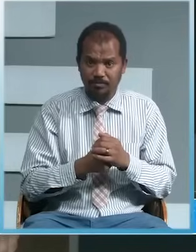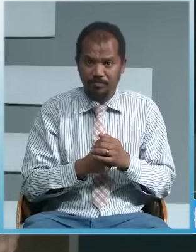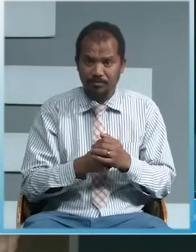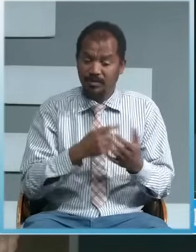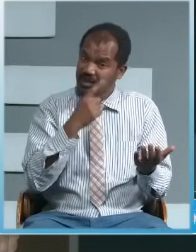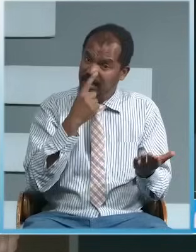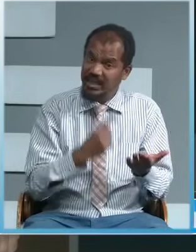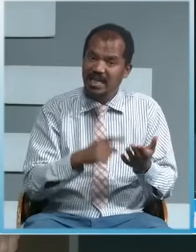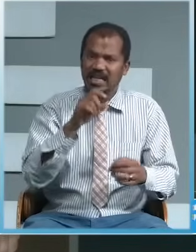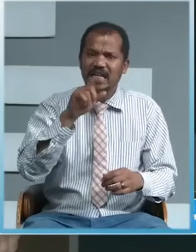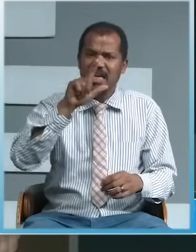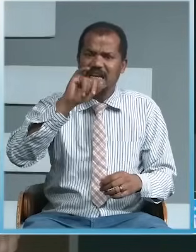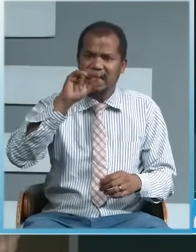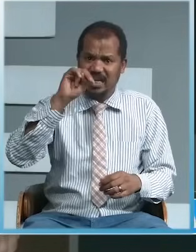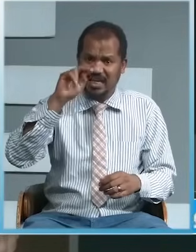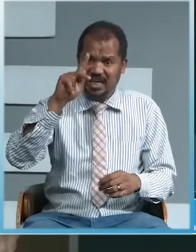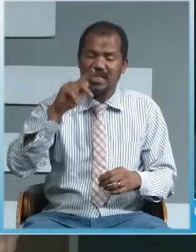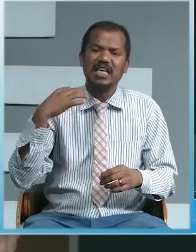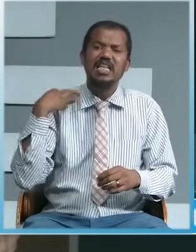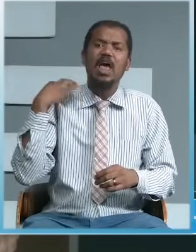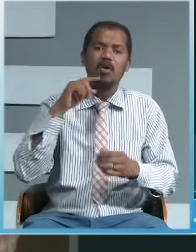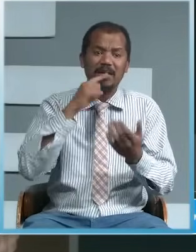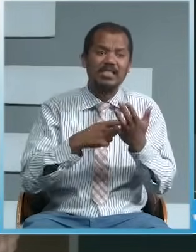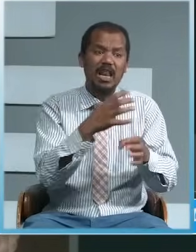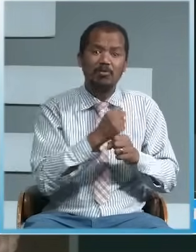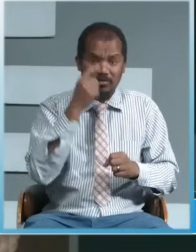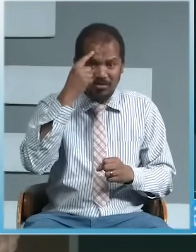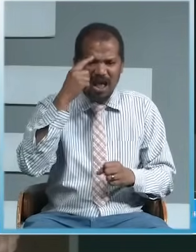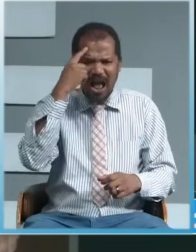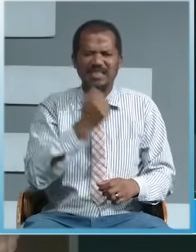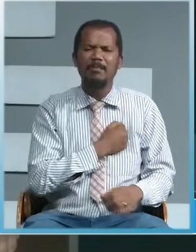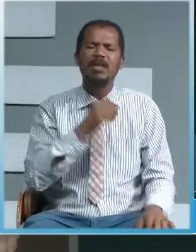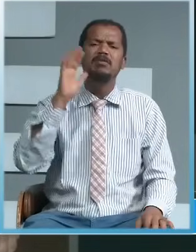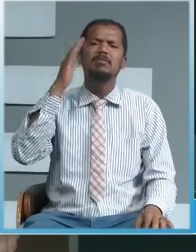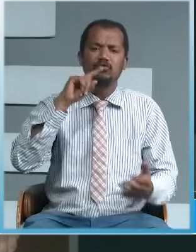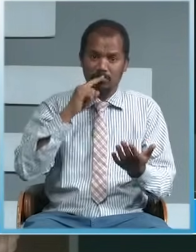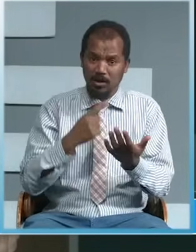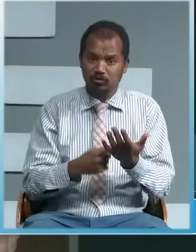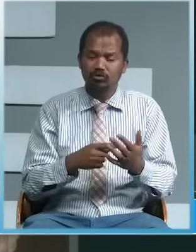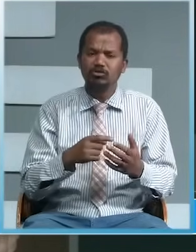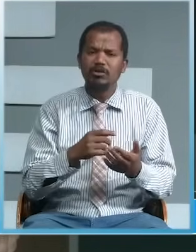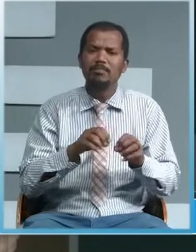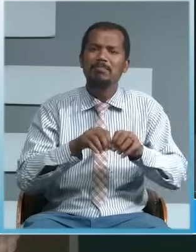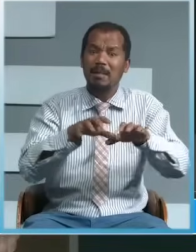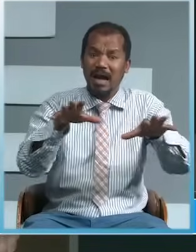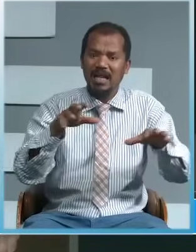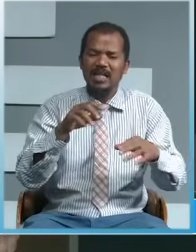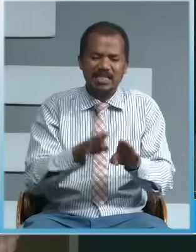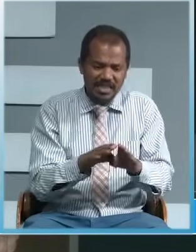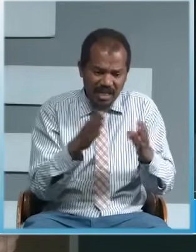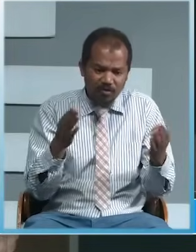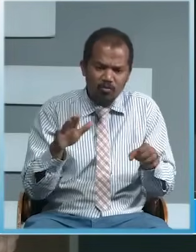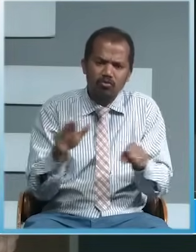ጠቁመዋል። እነዚህ ሊንክ ፈጣሪዎች ግላይ መረጃን ለመውሰድ በማሰብ እጅግ አሳማኝ የሚመስሉ መረጃዎችን በማጋራት